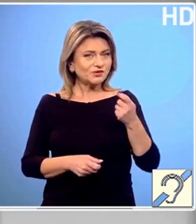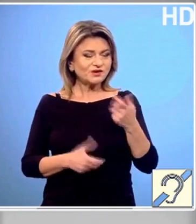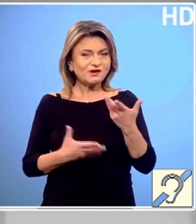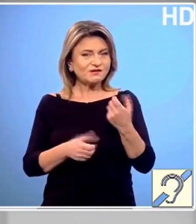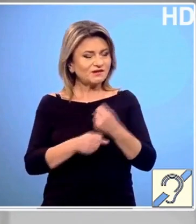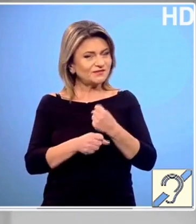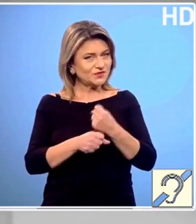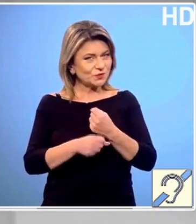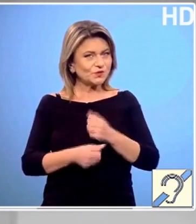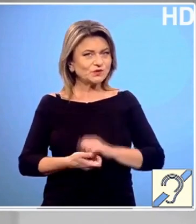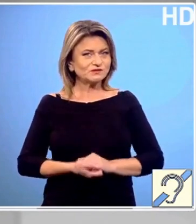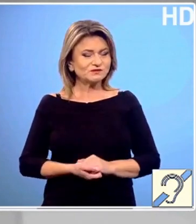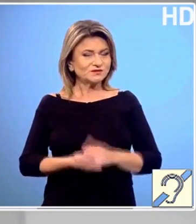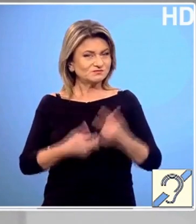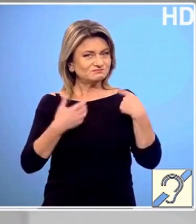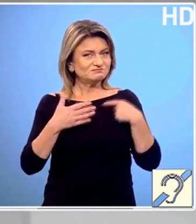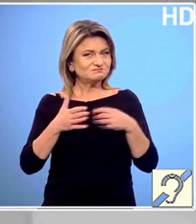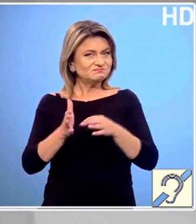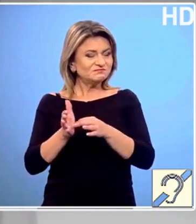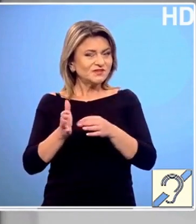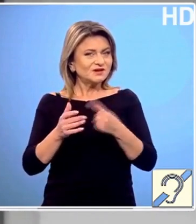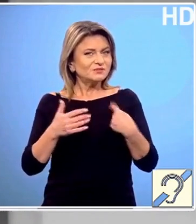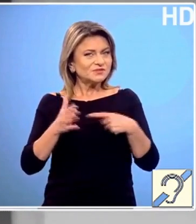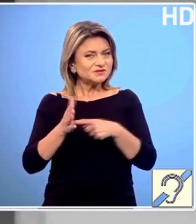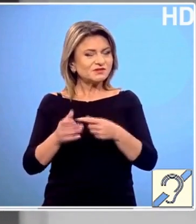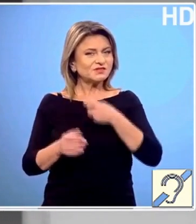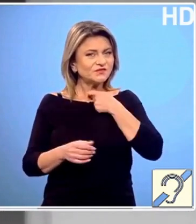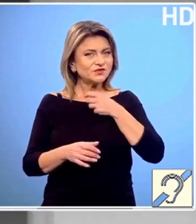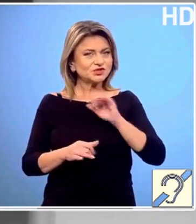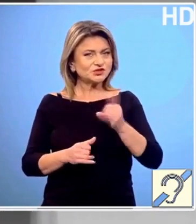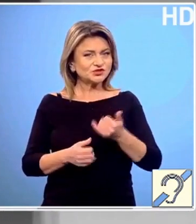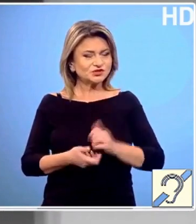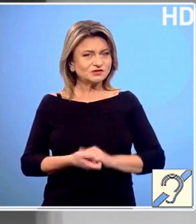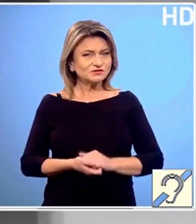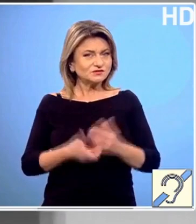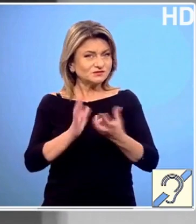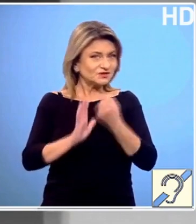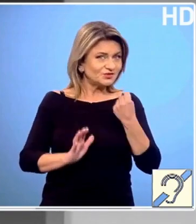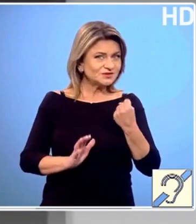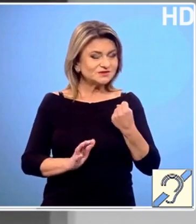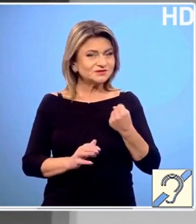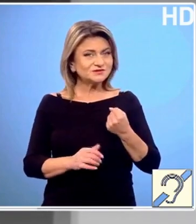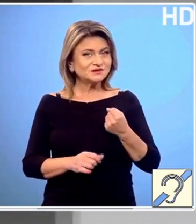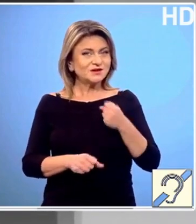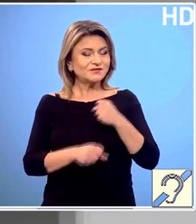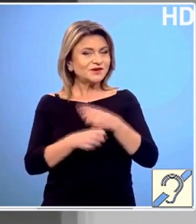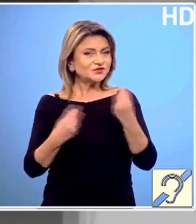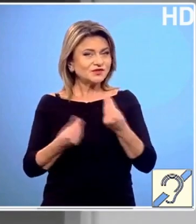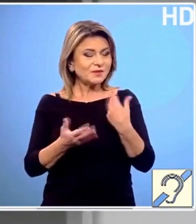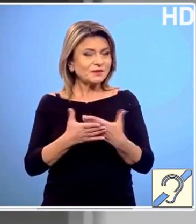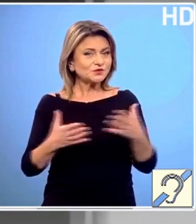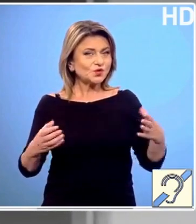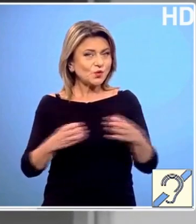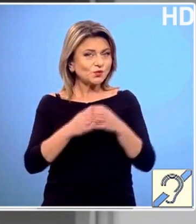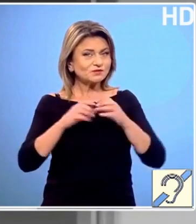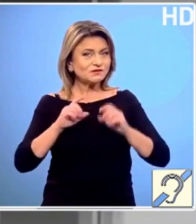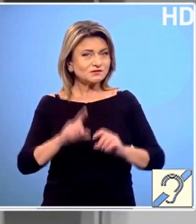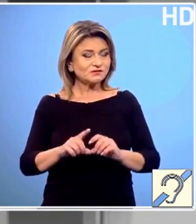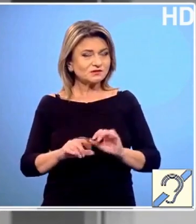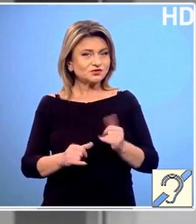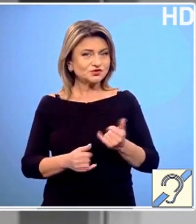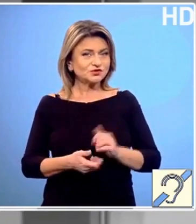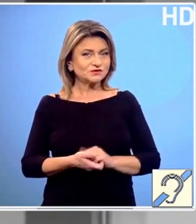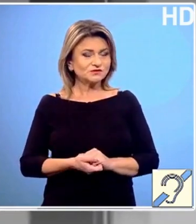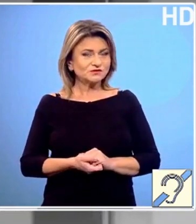care le-ai făcut. Adică treci dincolo de doar graiul pe care îl scoți și faci ceva pentru comunitatea ta și ești